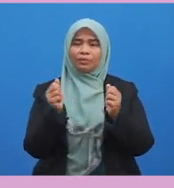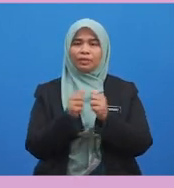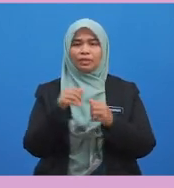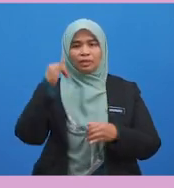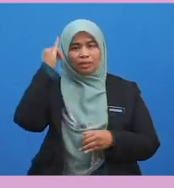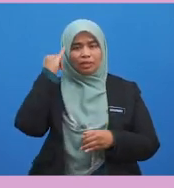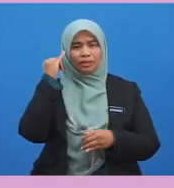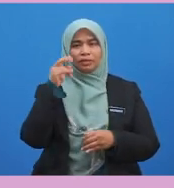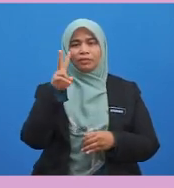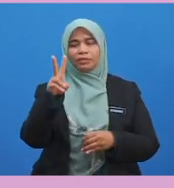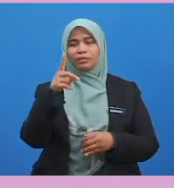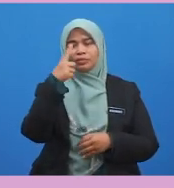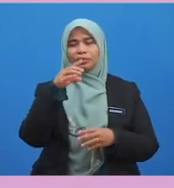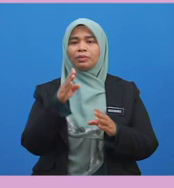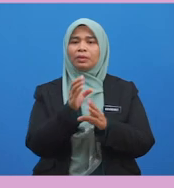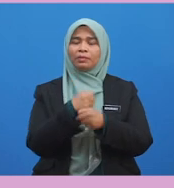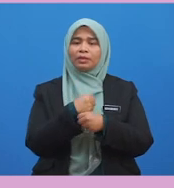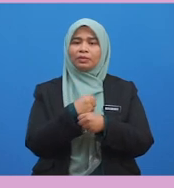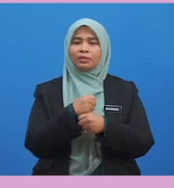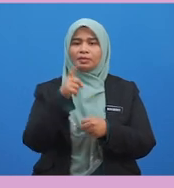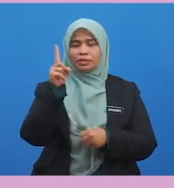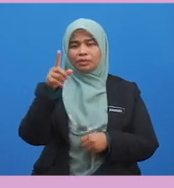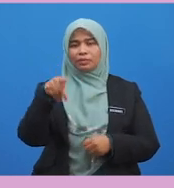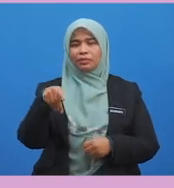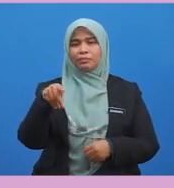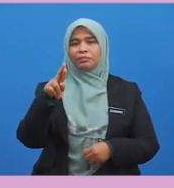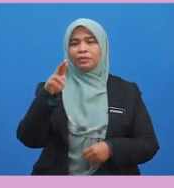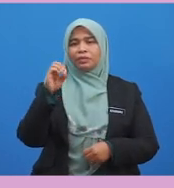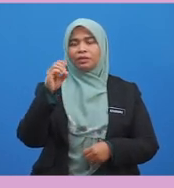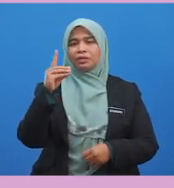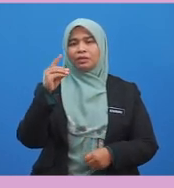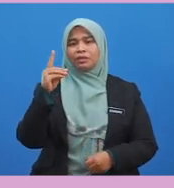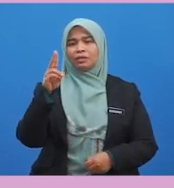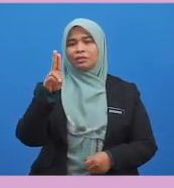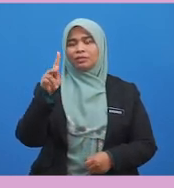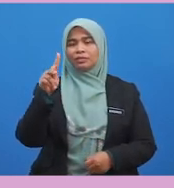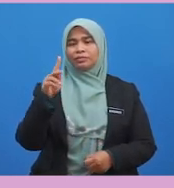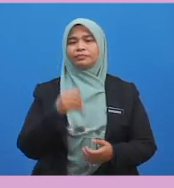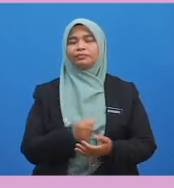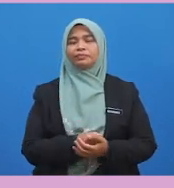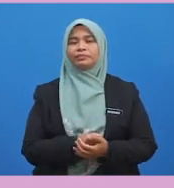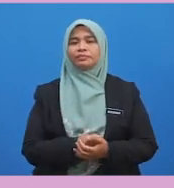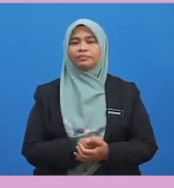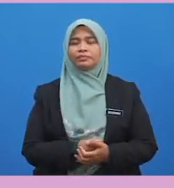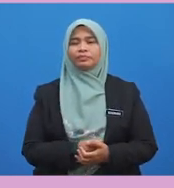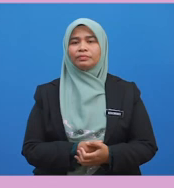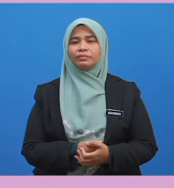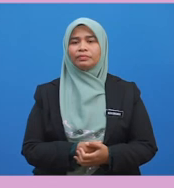kedua untuk membentuk satu produk yang boleh menyelesaikan masalah yang